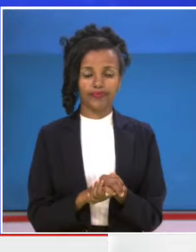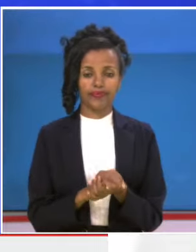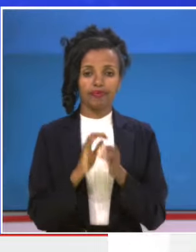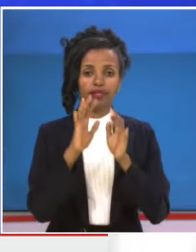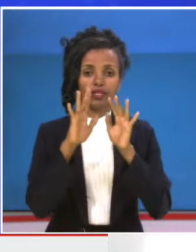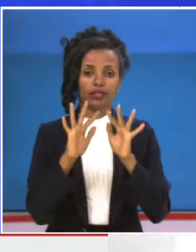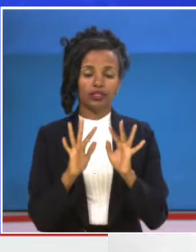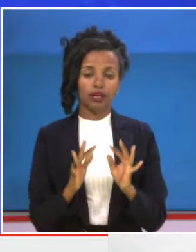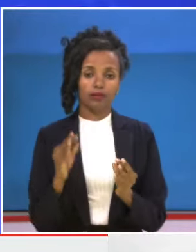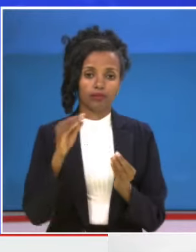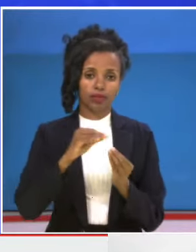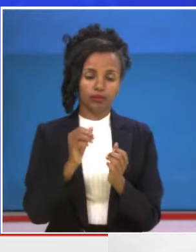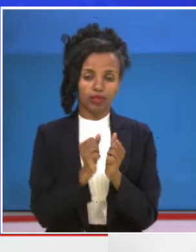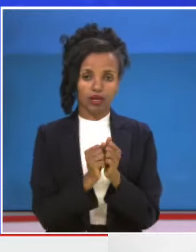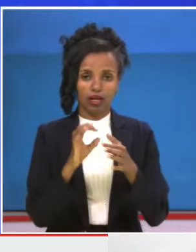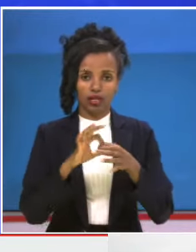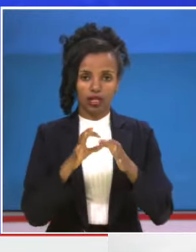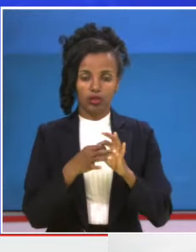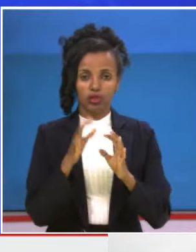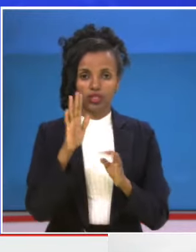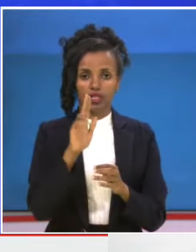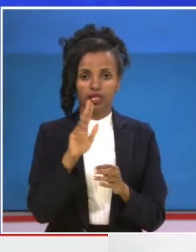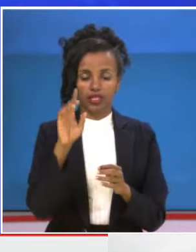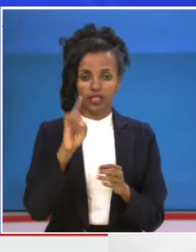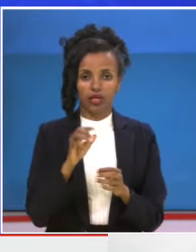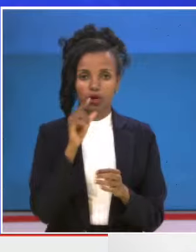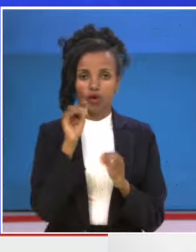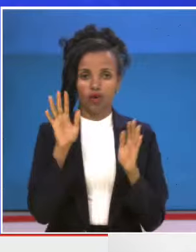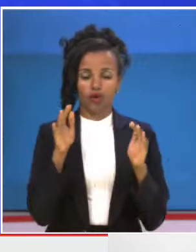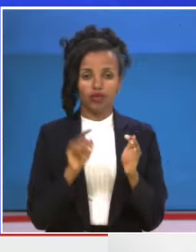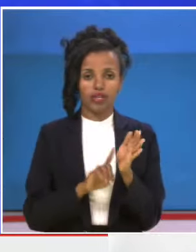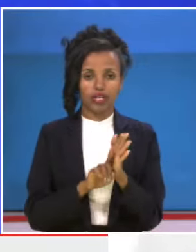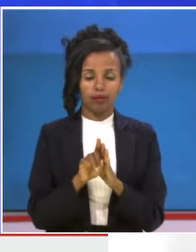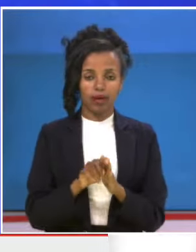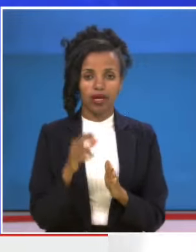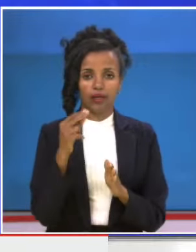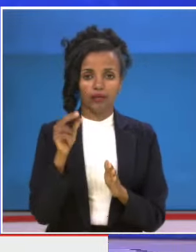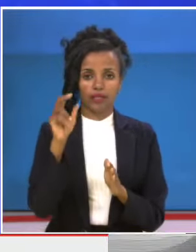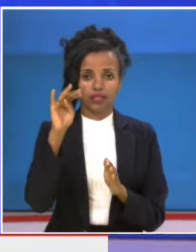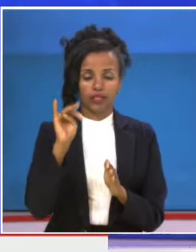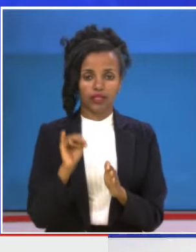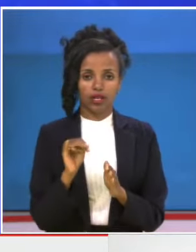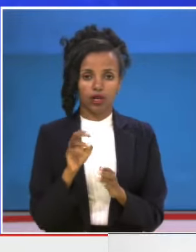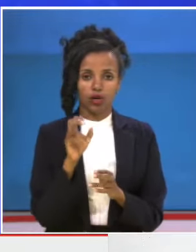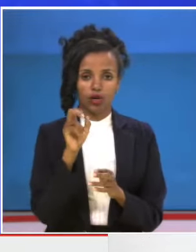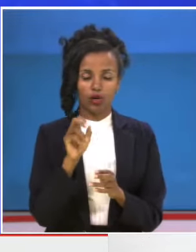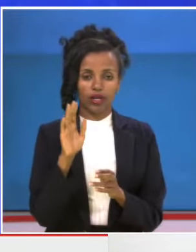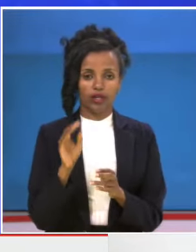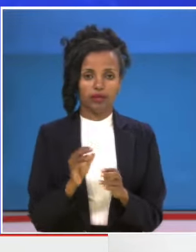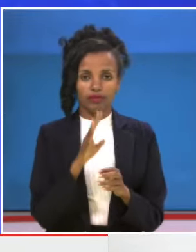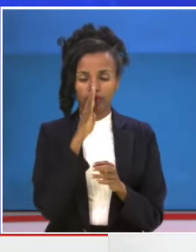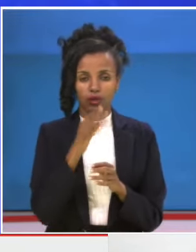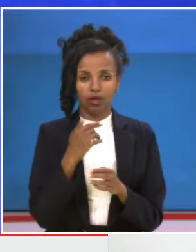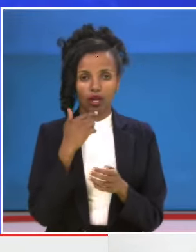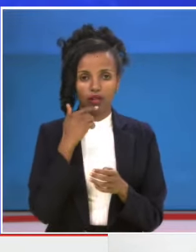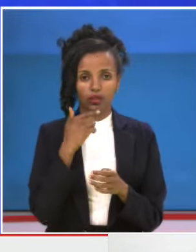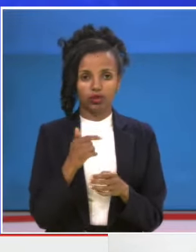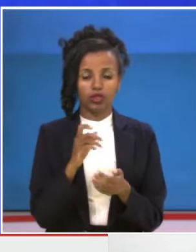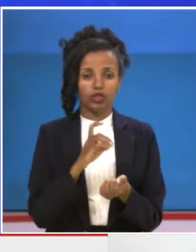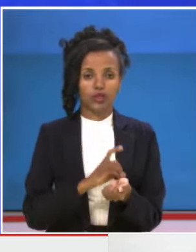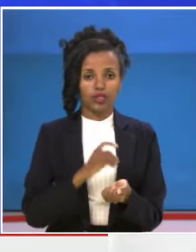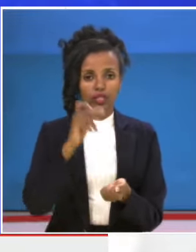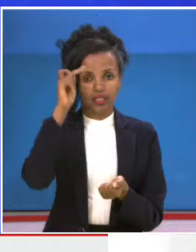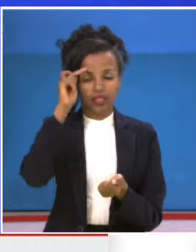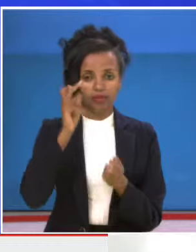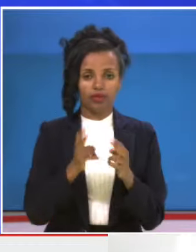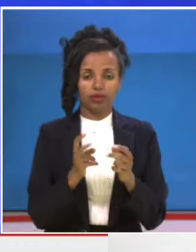ከዝናብ መጨመር ጋር ተያይዞ የግሪሳ ወፍ የተባይና የቢጫ ዋግ መከሰቱን ያነሱት ዶክተር ድረስ በፍጥነት መቆጣጠር መቻሉንም